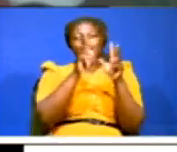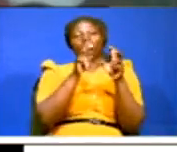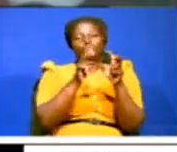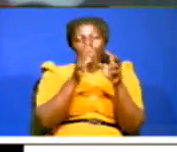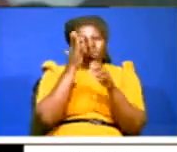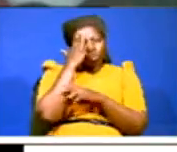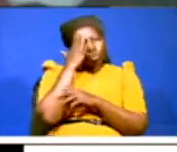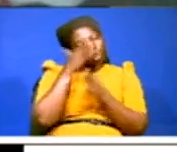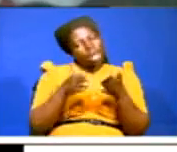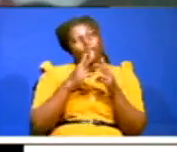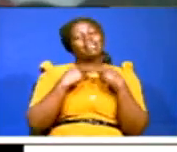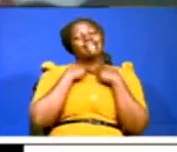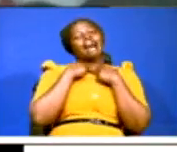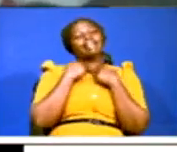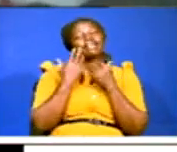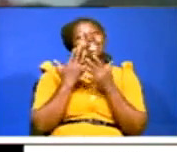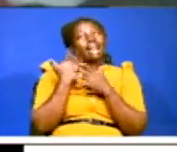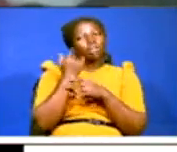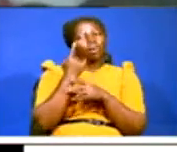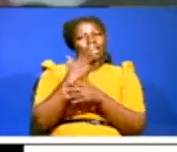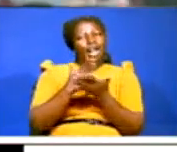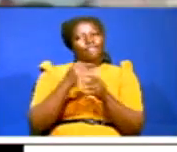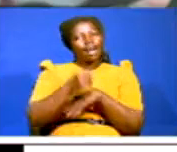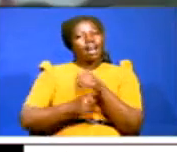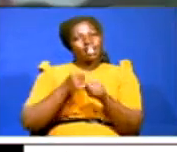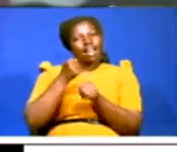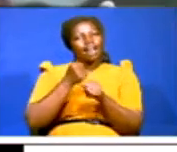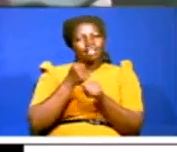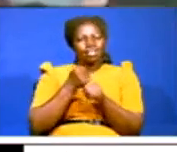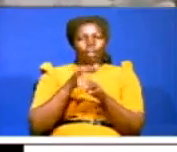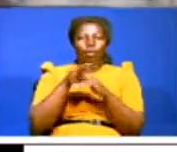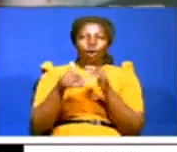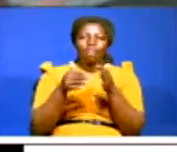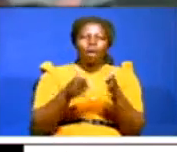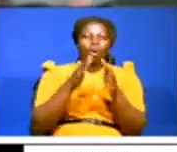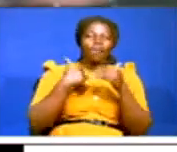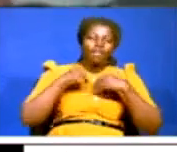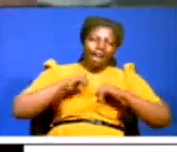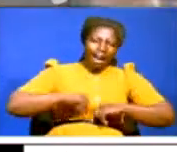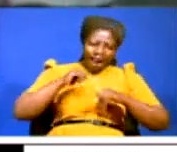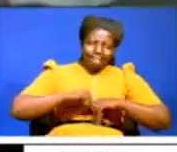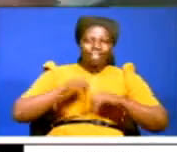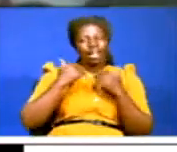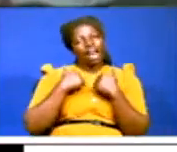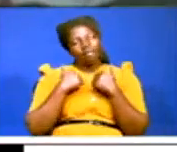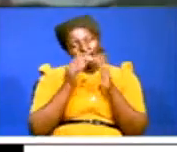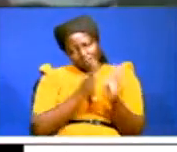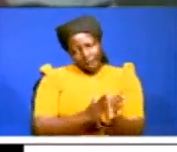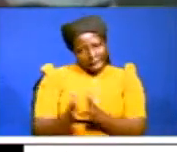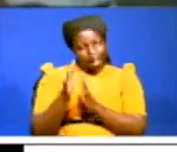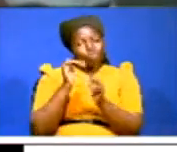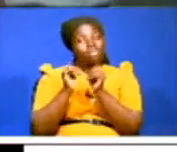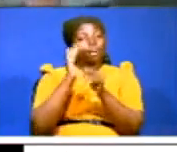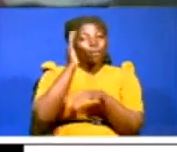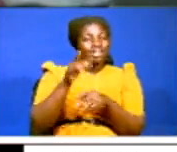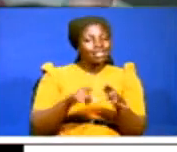karibu mwaka moja na nusu iliyopita. Barabara hizo zote tumekubaliana na mpango ya kwamba tutaanza